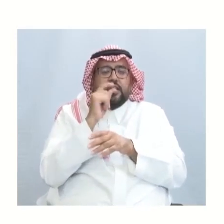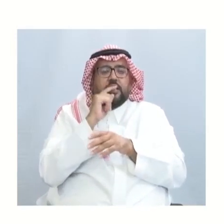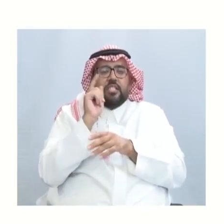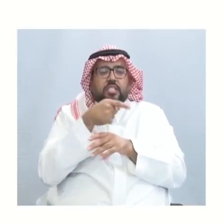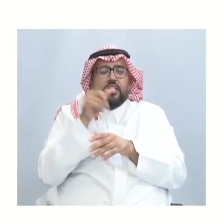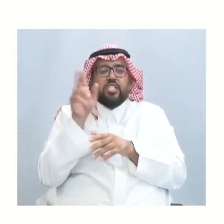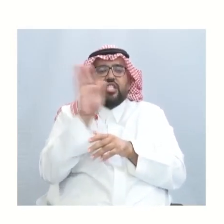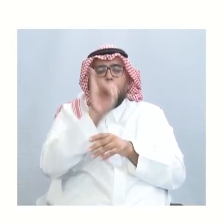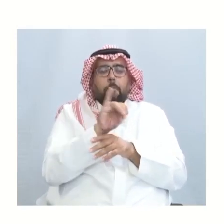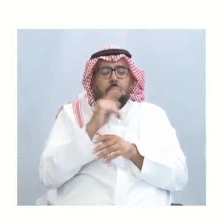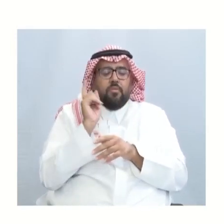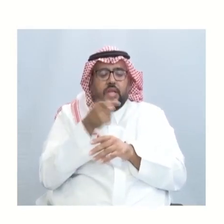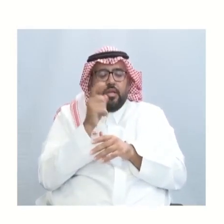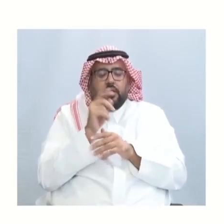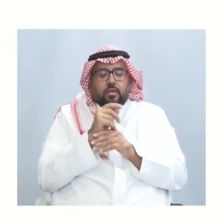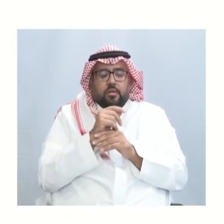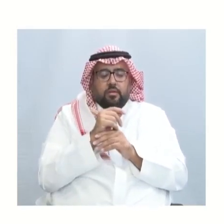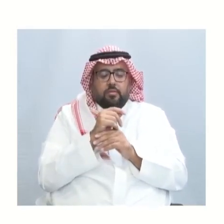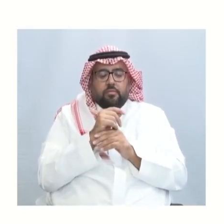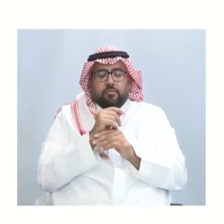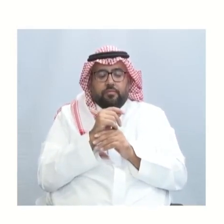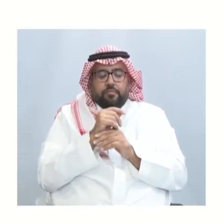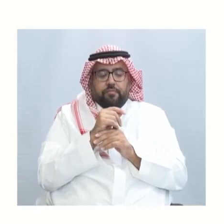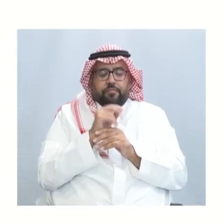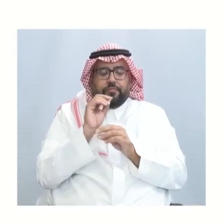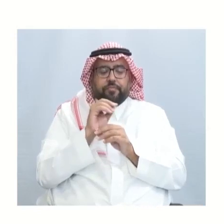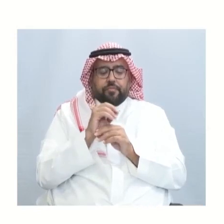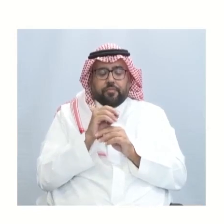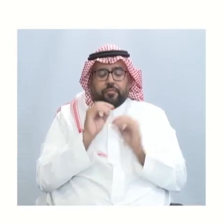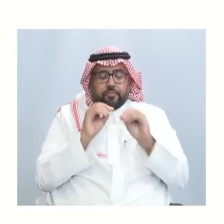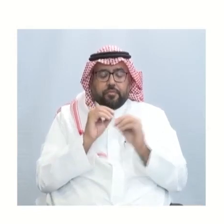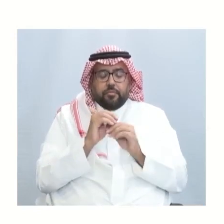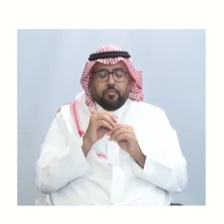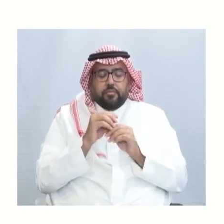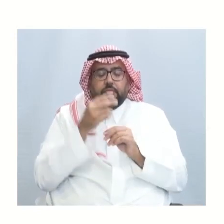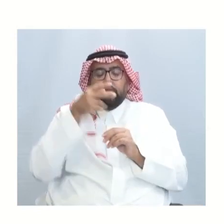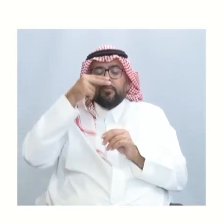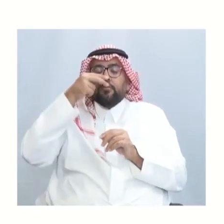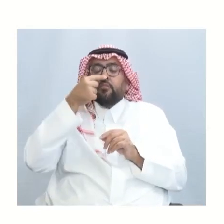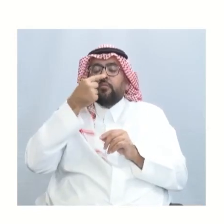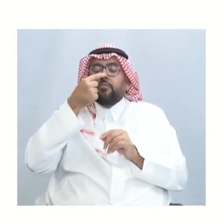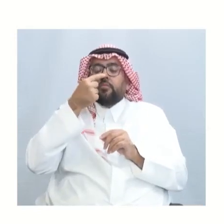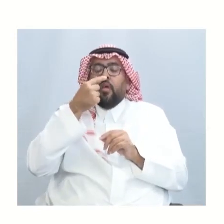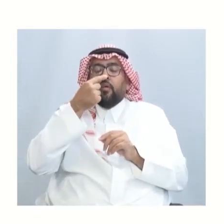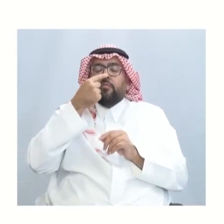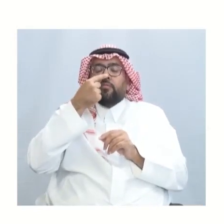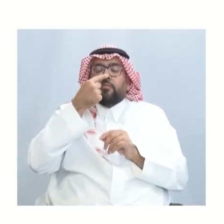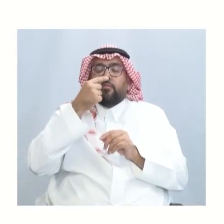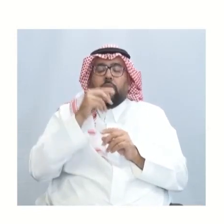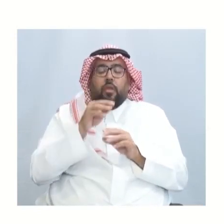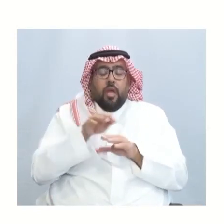اعضاء جاكبسون من التراكيب المميزه في الافاعي وتستخدم في حاسه الشم في